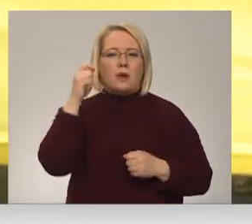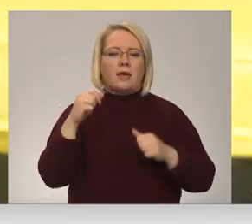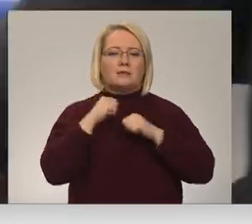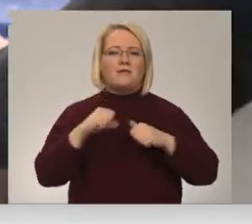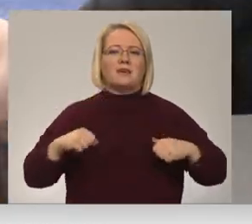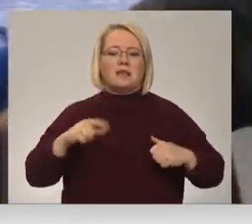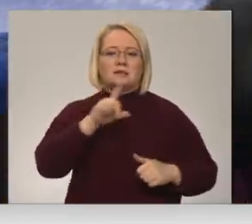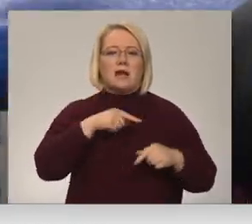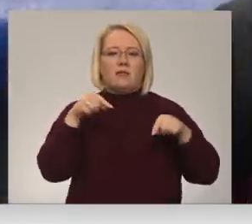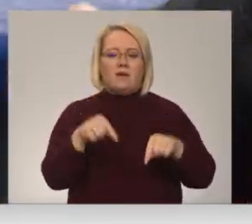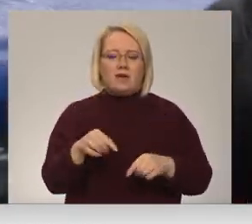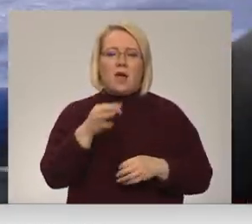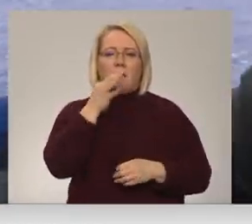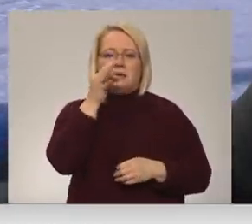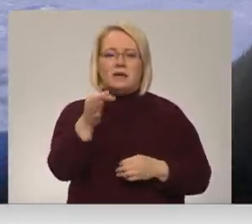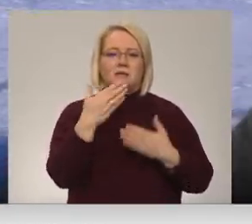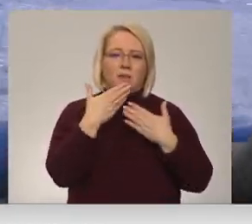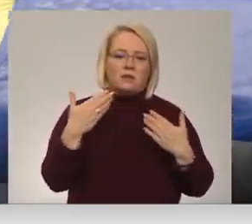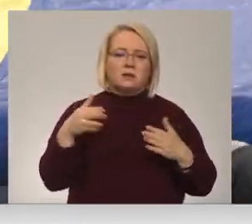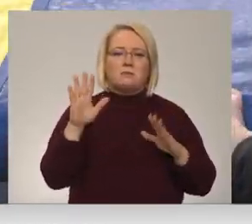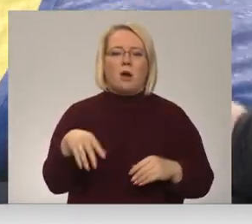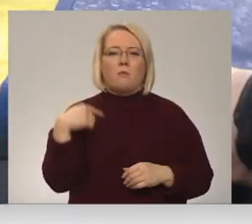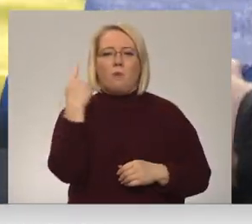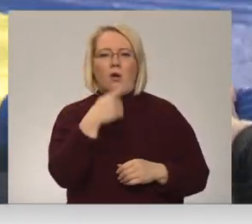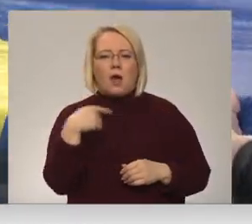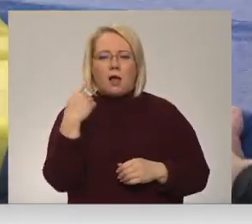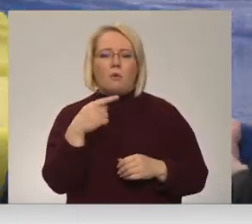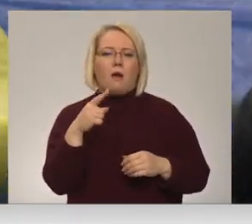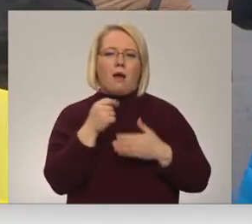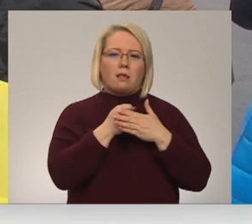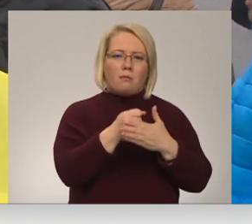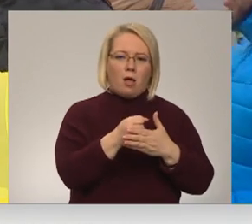pateicību par izrādīto morālo, politisko un arī militāro atbalstu.